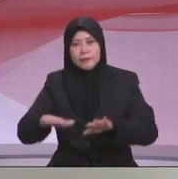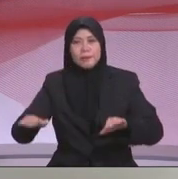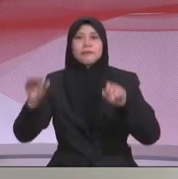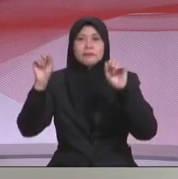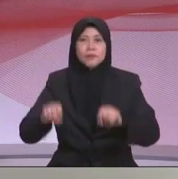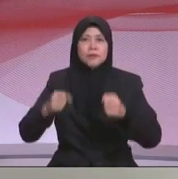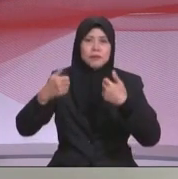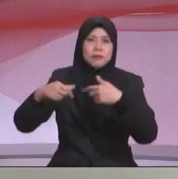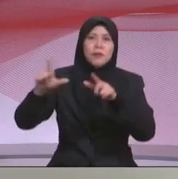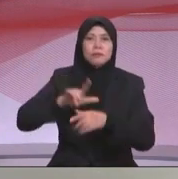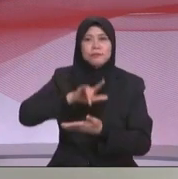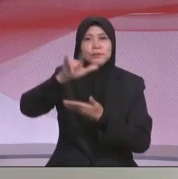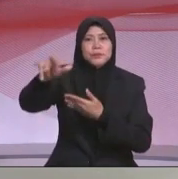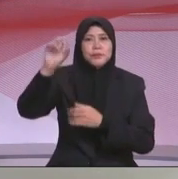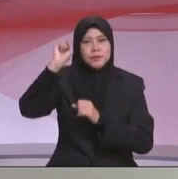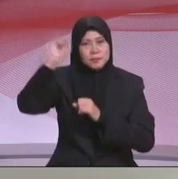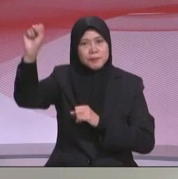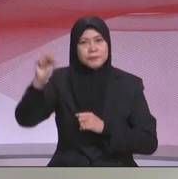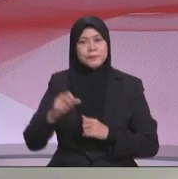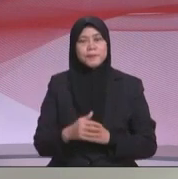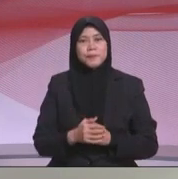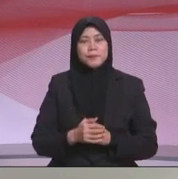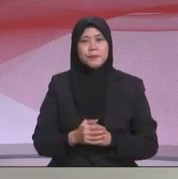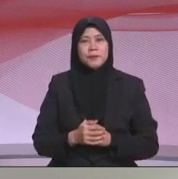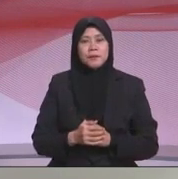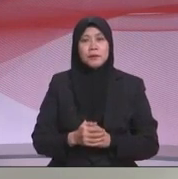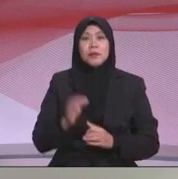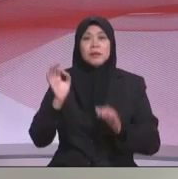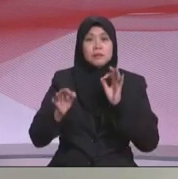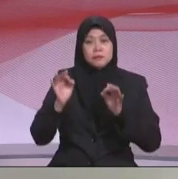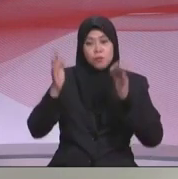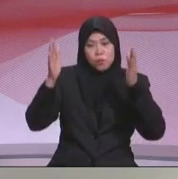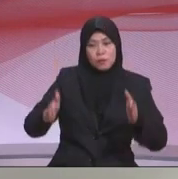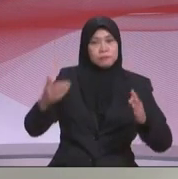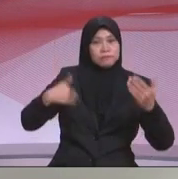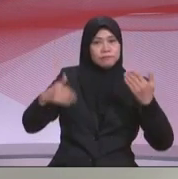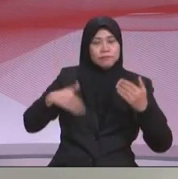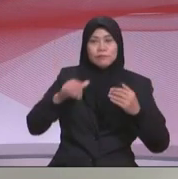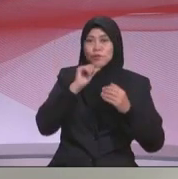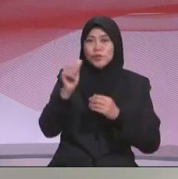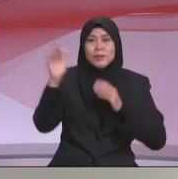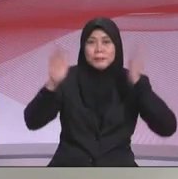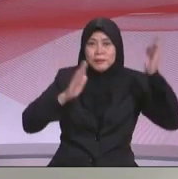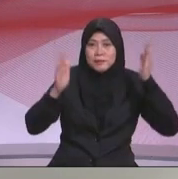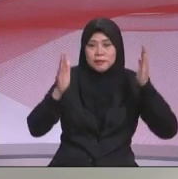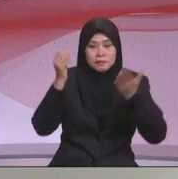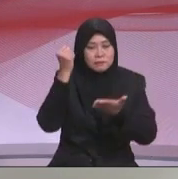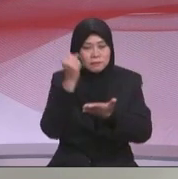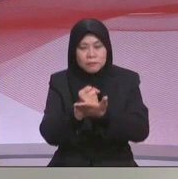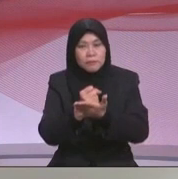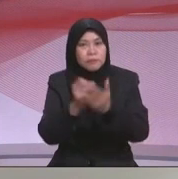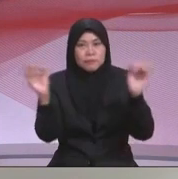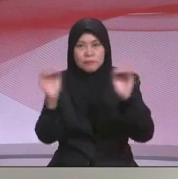ya. Kemasukan bagi orang yang bukan warga negara yang tidak memiliki